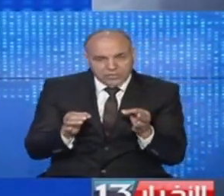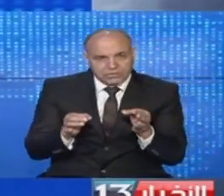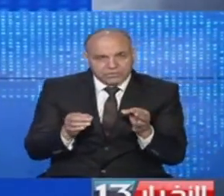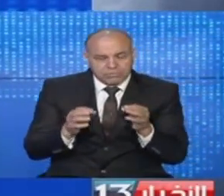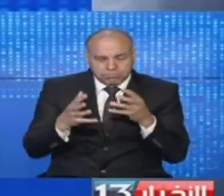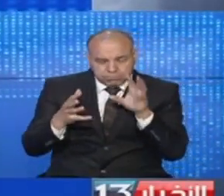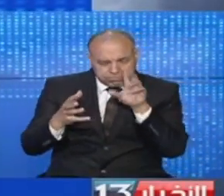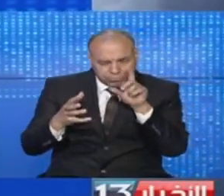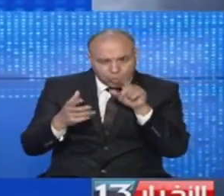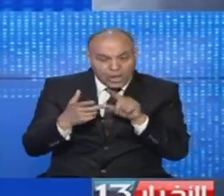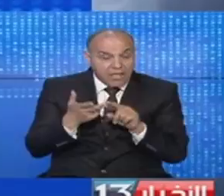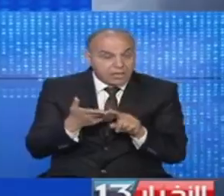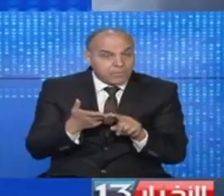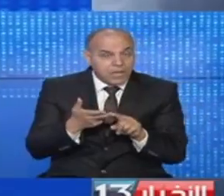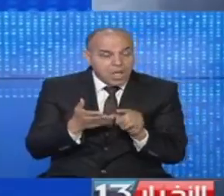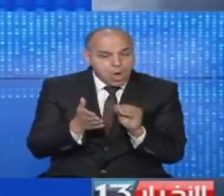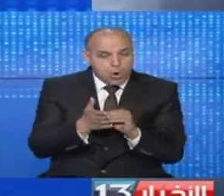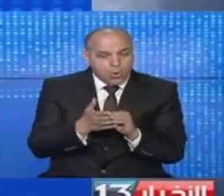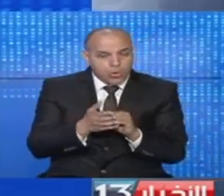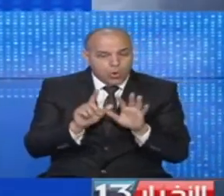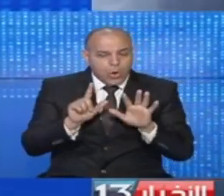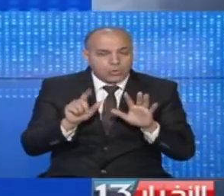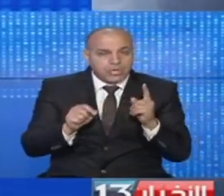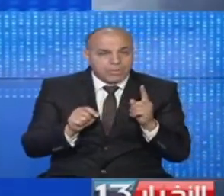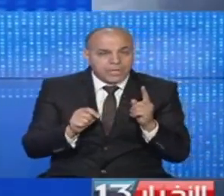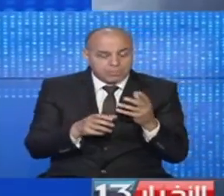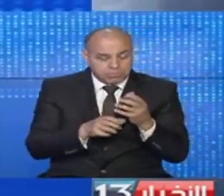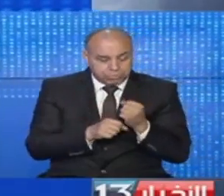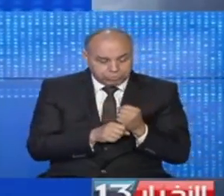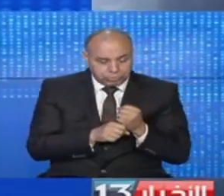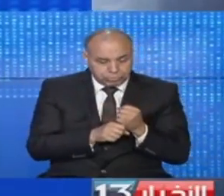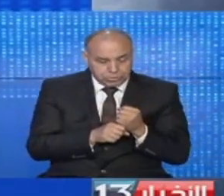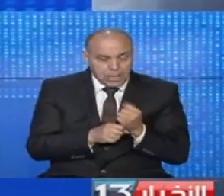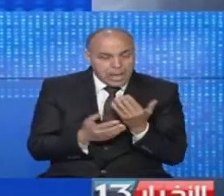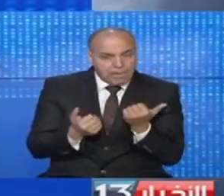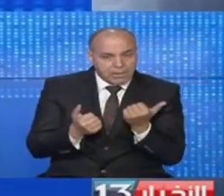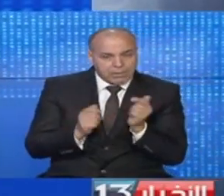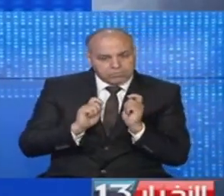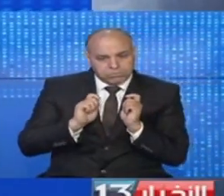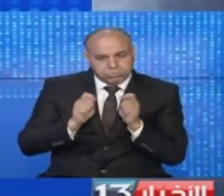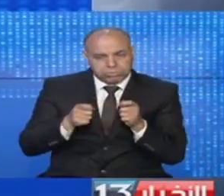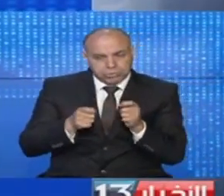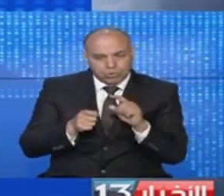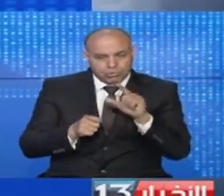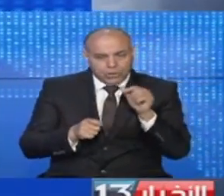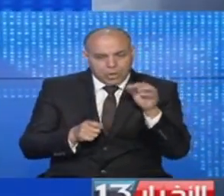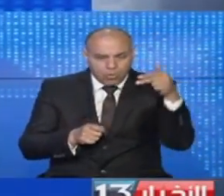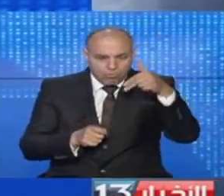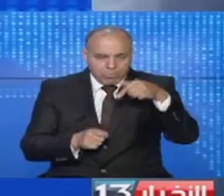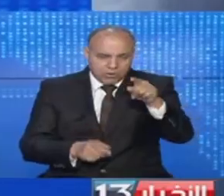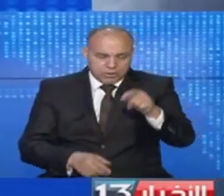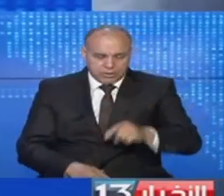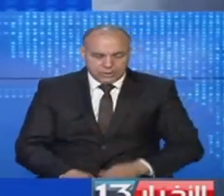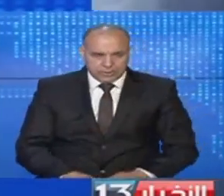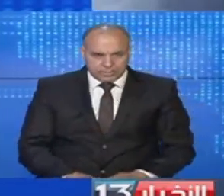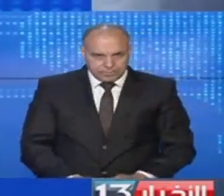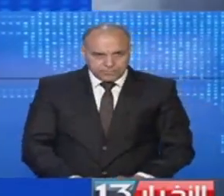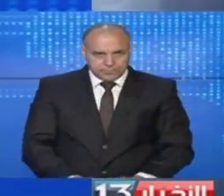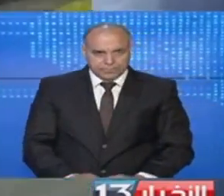بالصدى متطورة، إضافة إلى 71 حاضنة من المنتظر تسلمها في شهر نوفمبر القادم.